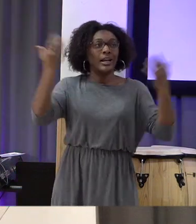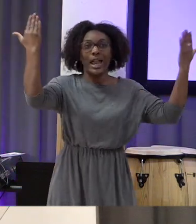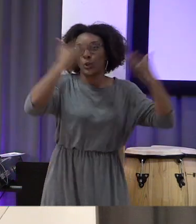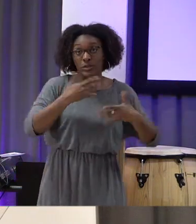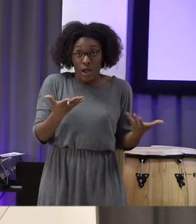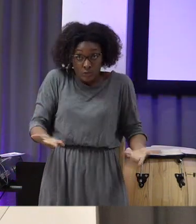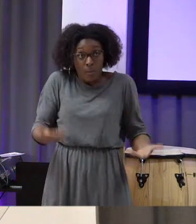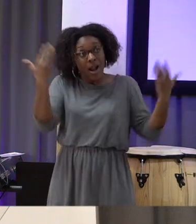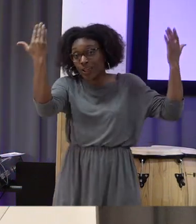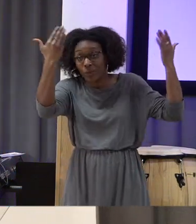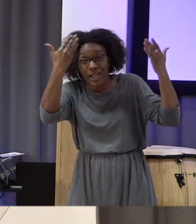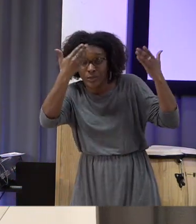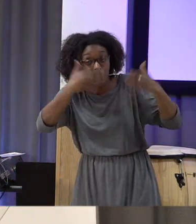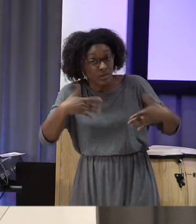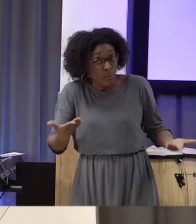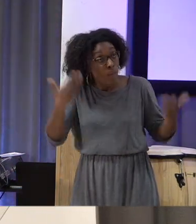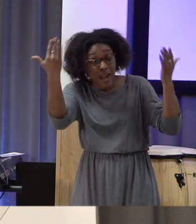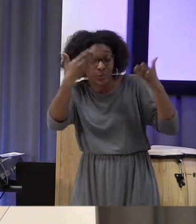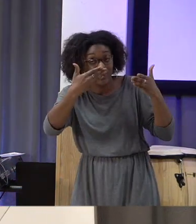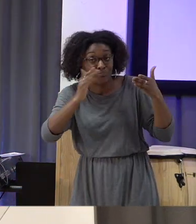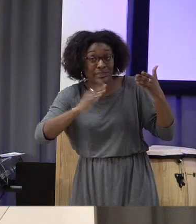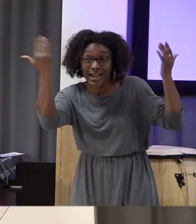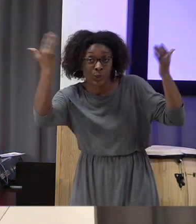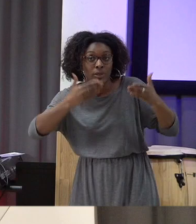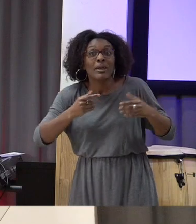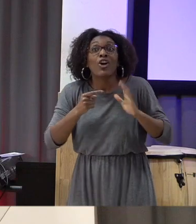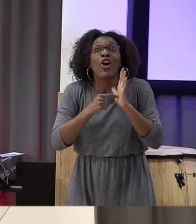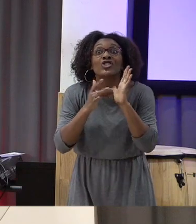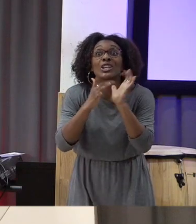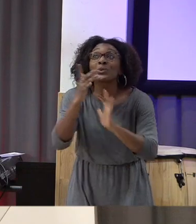ce monde lorsque apparaîtra le soleil de justice.